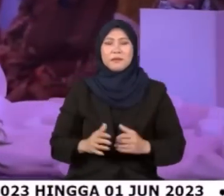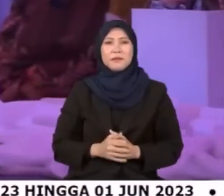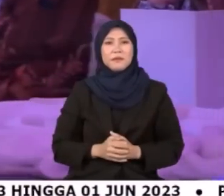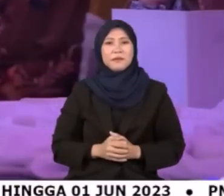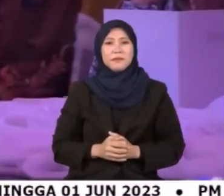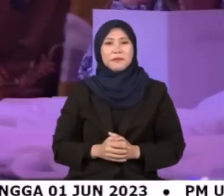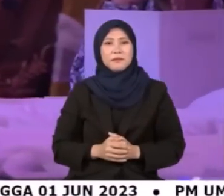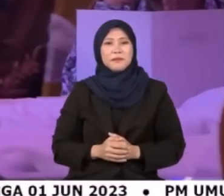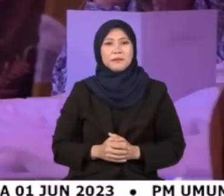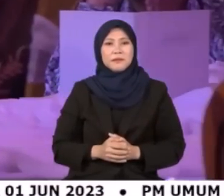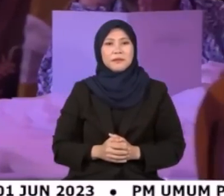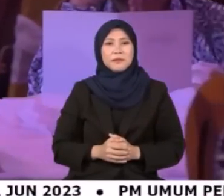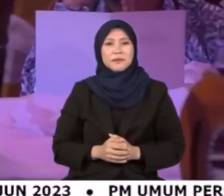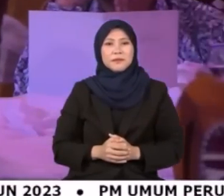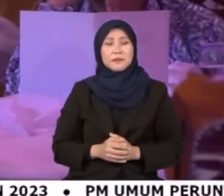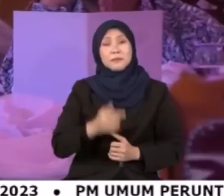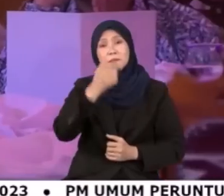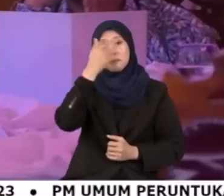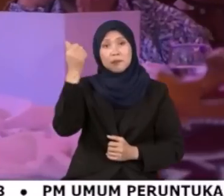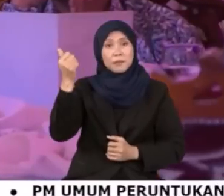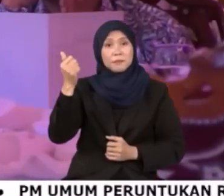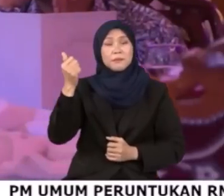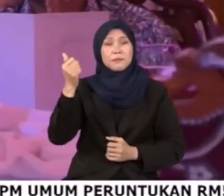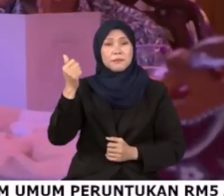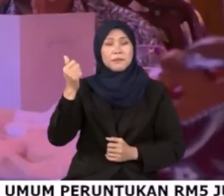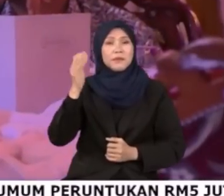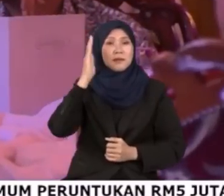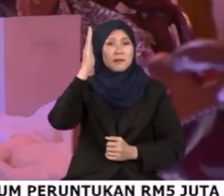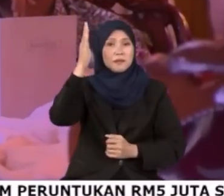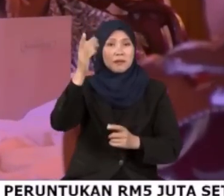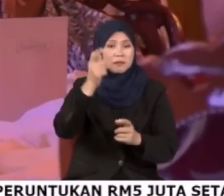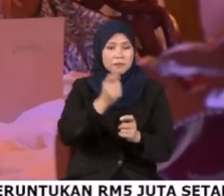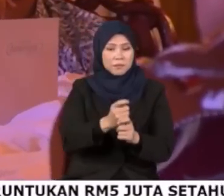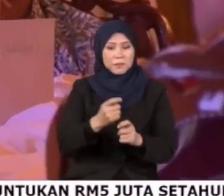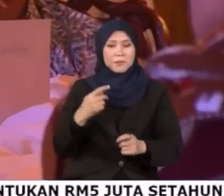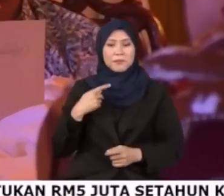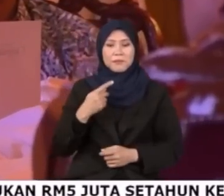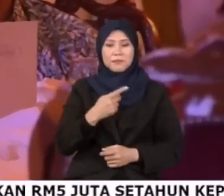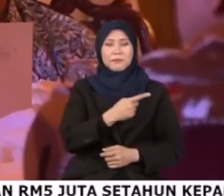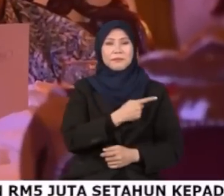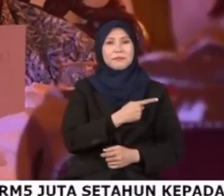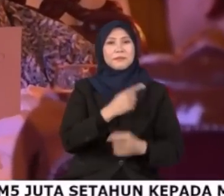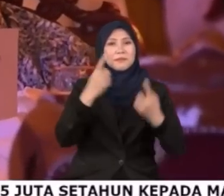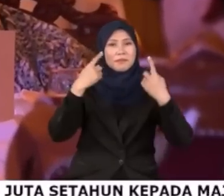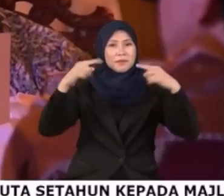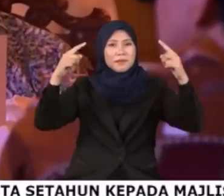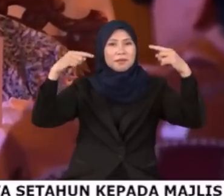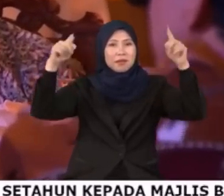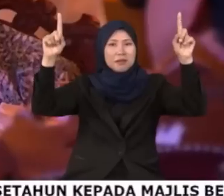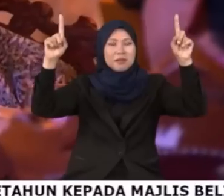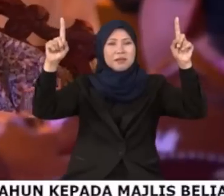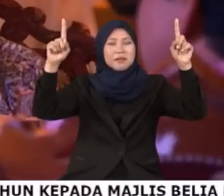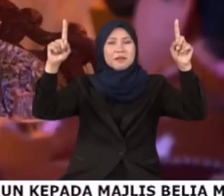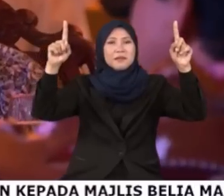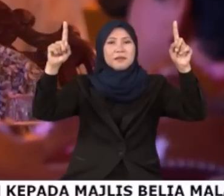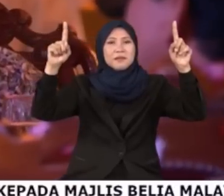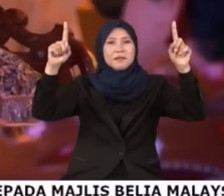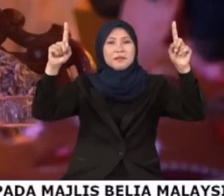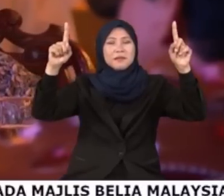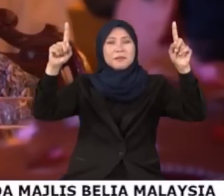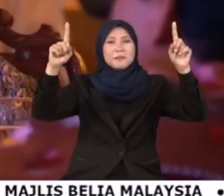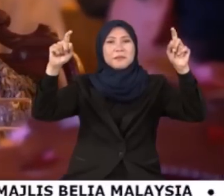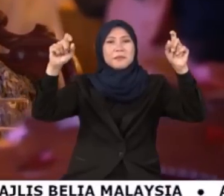karena ini juga akan menentukan sama ada kita berjaya meruntuhkan